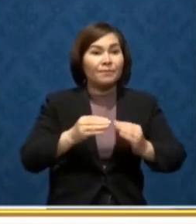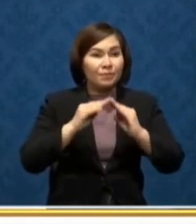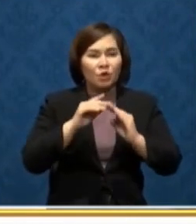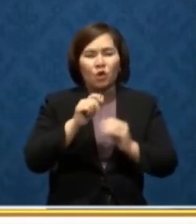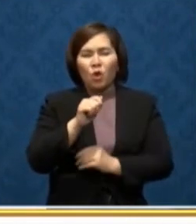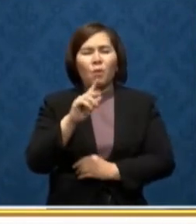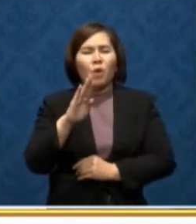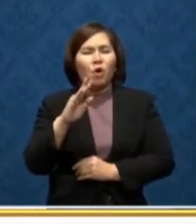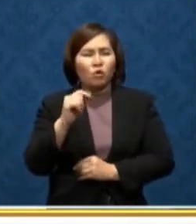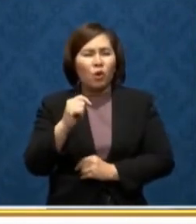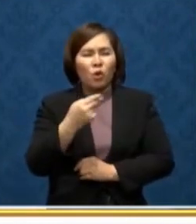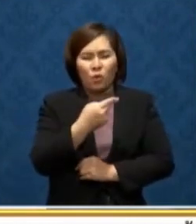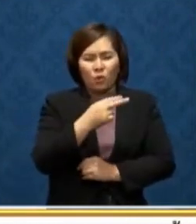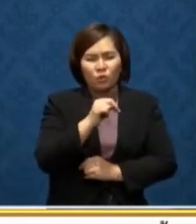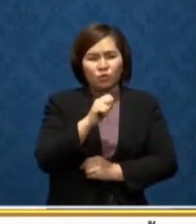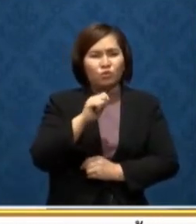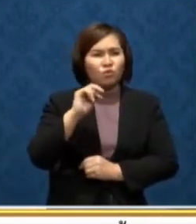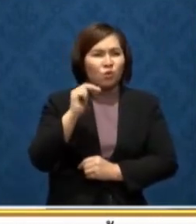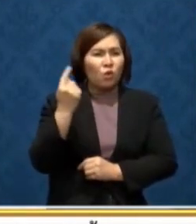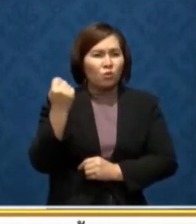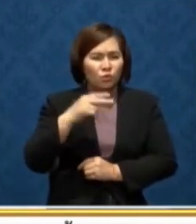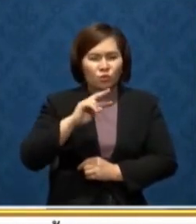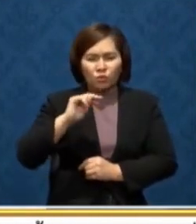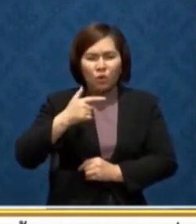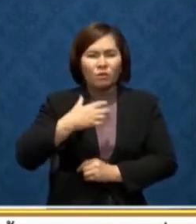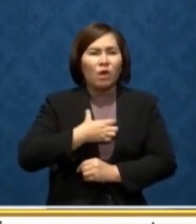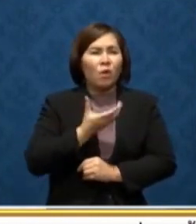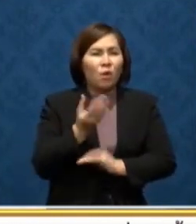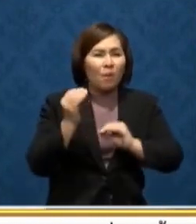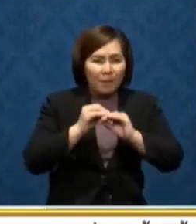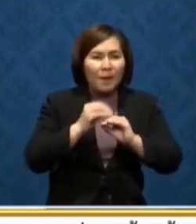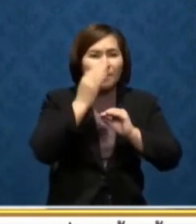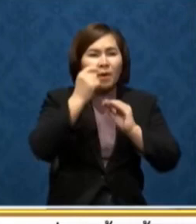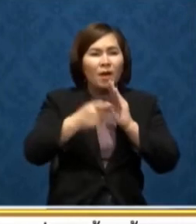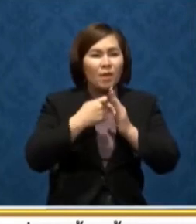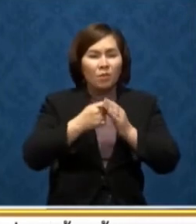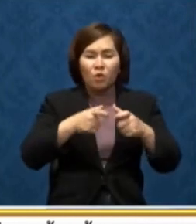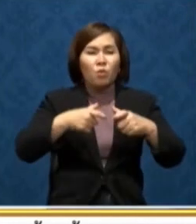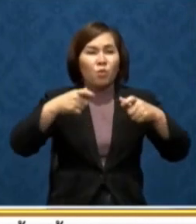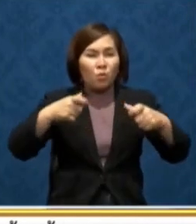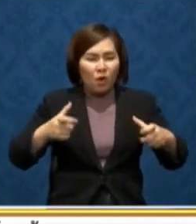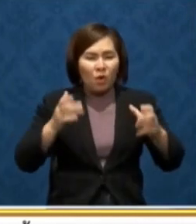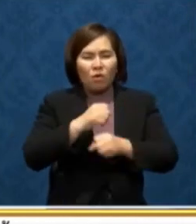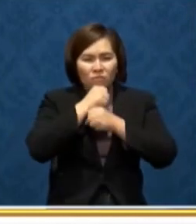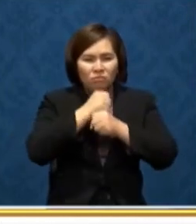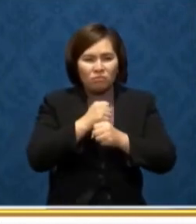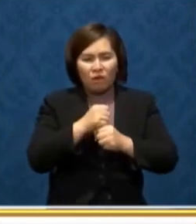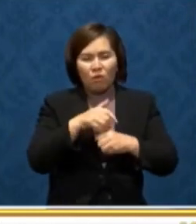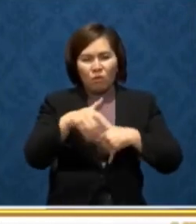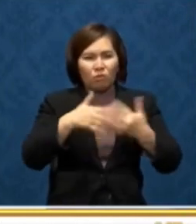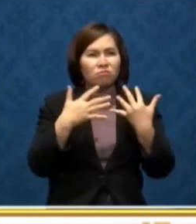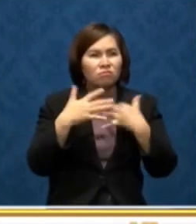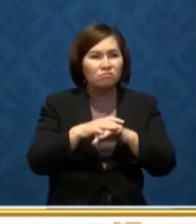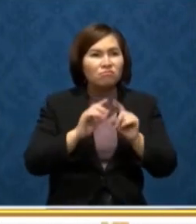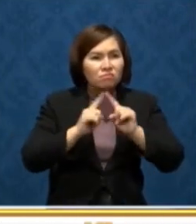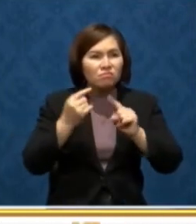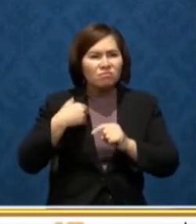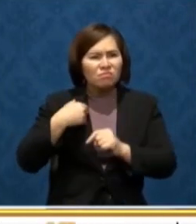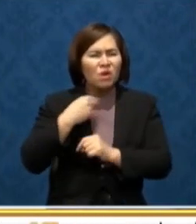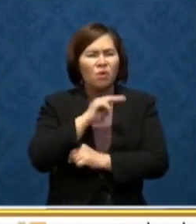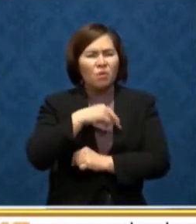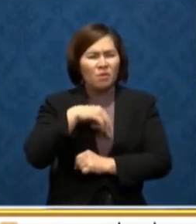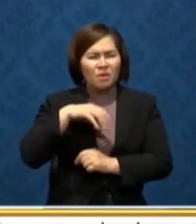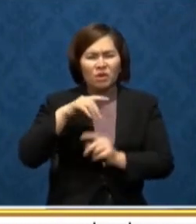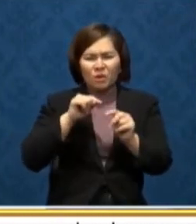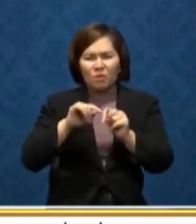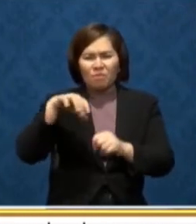อ.ภ.ต.หน้องทงเพิ่มอีกหน่แงครับซึงมีพ้นที่ขนาดใหญ่มีผู้สูงอายุจำนวนมากแต่มีรอประสอตอเพี